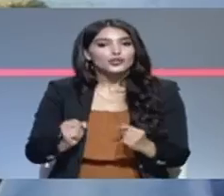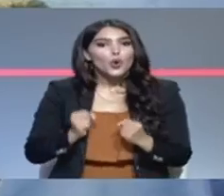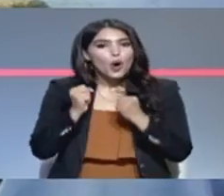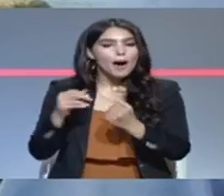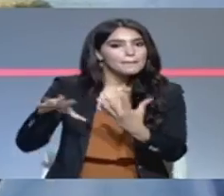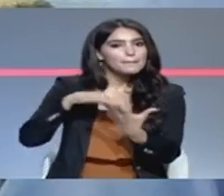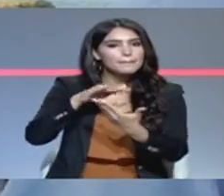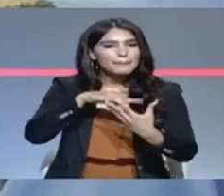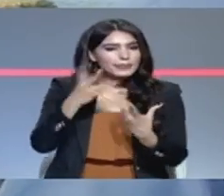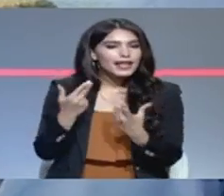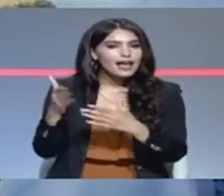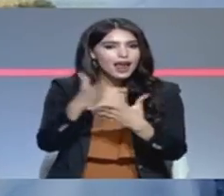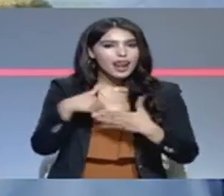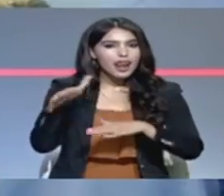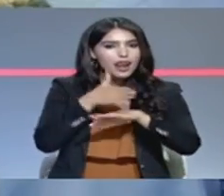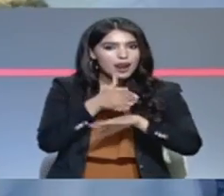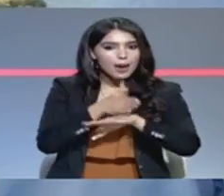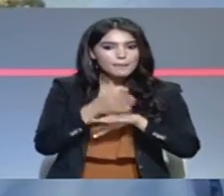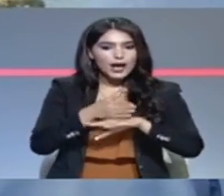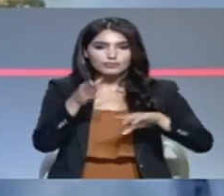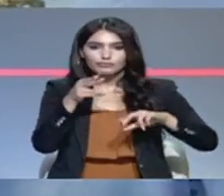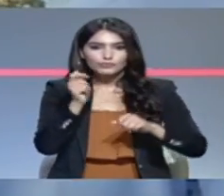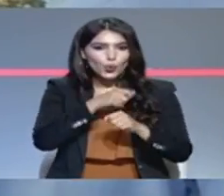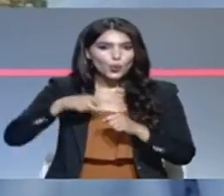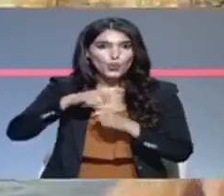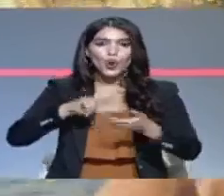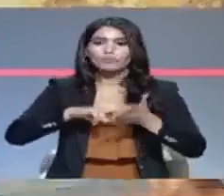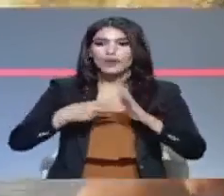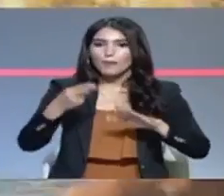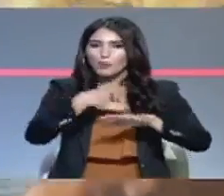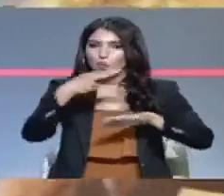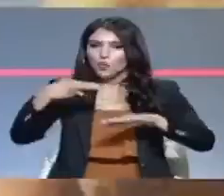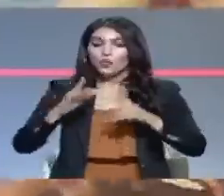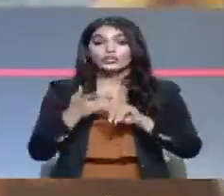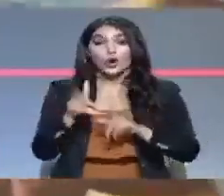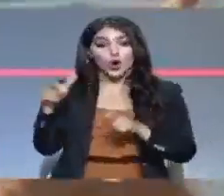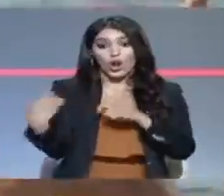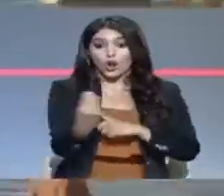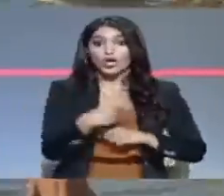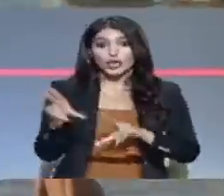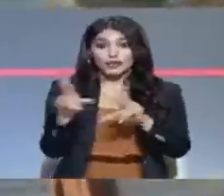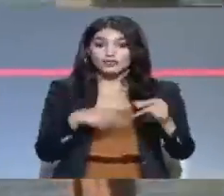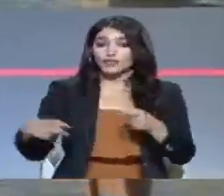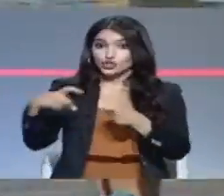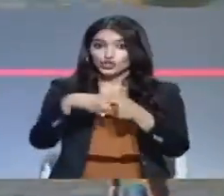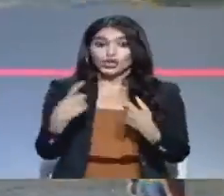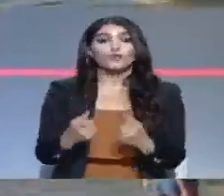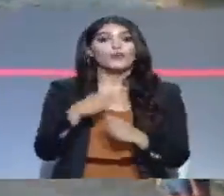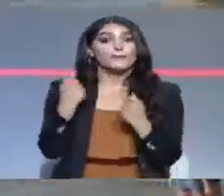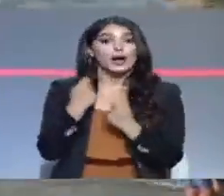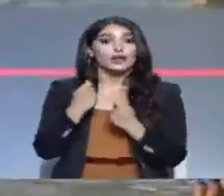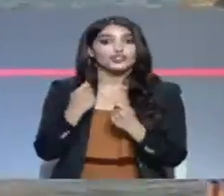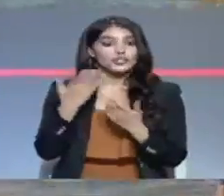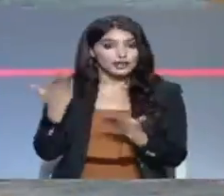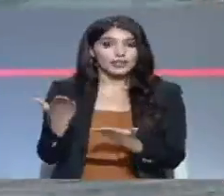تمازج ما بين التشخيصي والتجريدي. يعني الأطفال كان لهم أيضا نصيب في هذا المهرجان